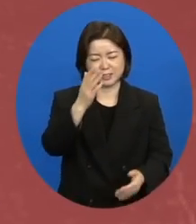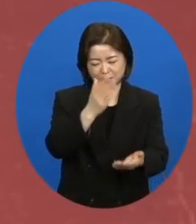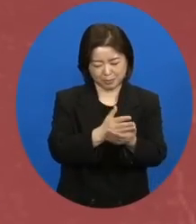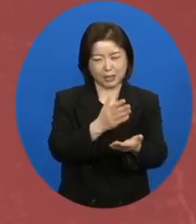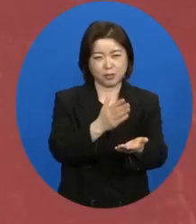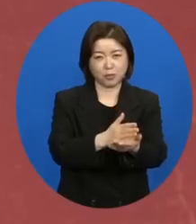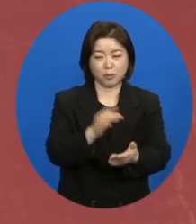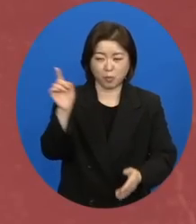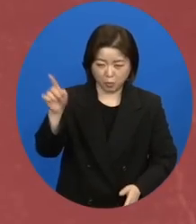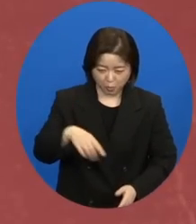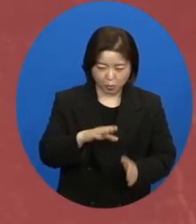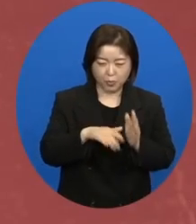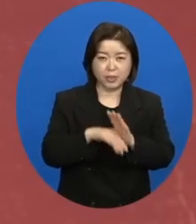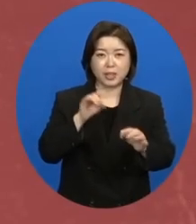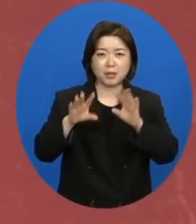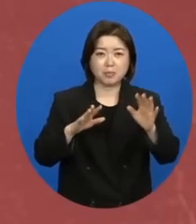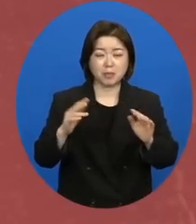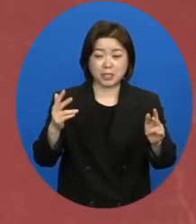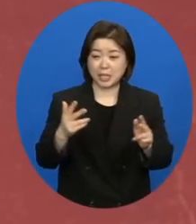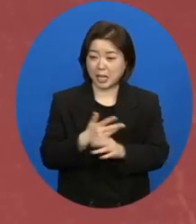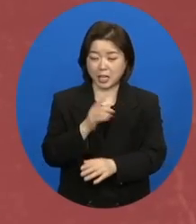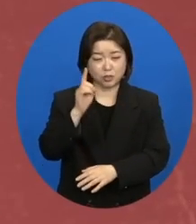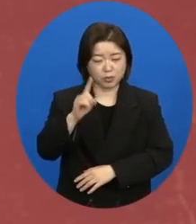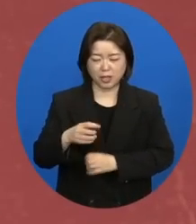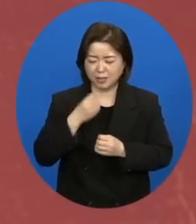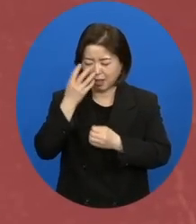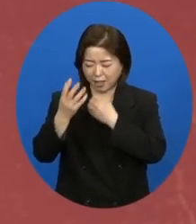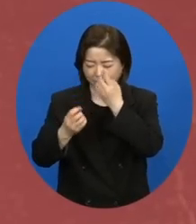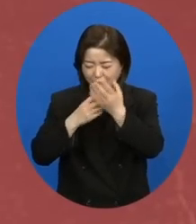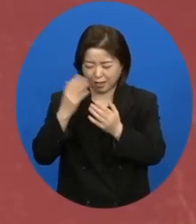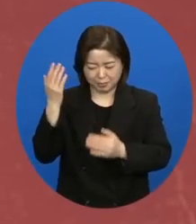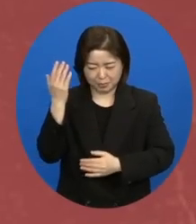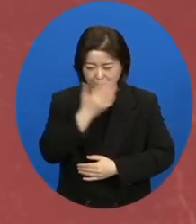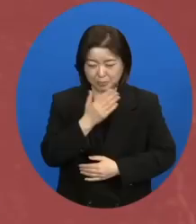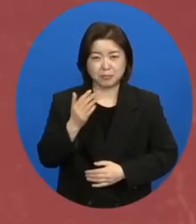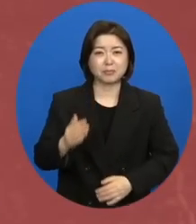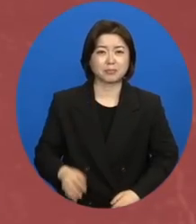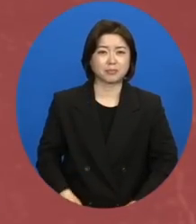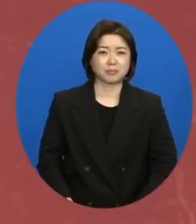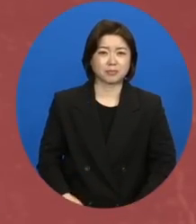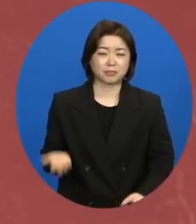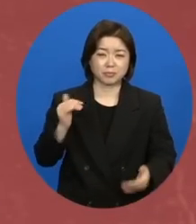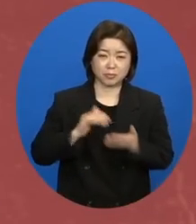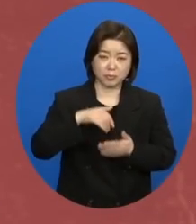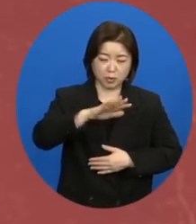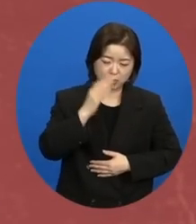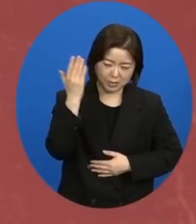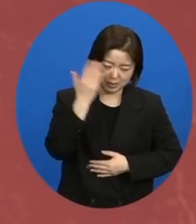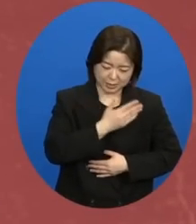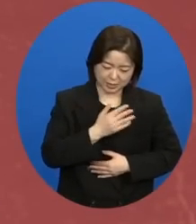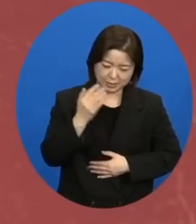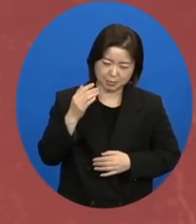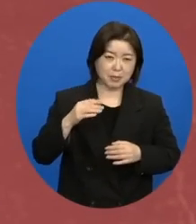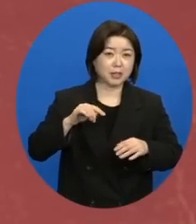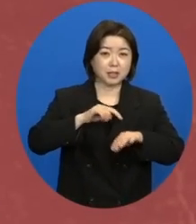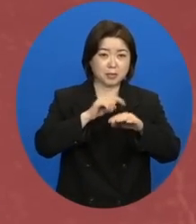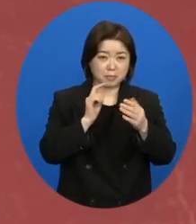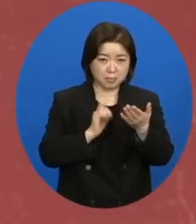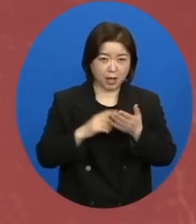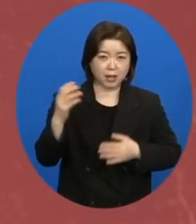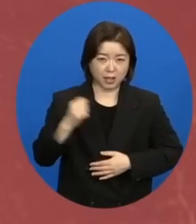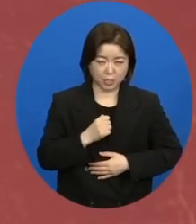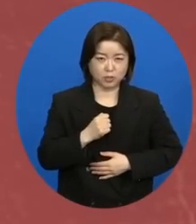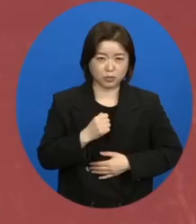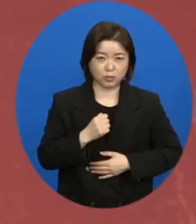올 때마다 한 주일까 하나는 털어놓고 그리고 갈 때 씻음받은 기쁨으로 가면 오늘 미스바